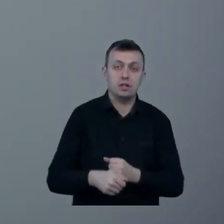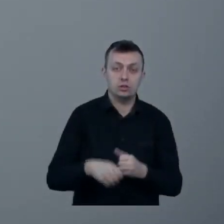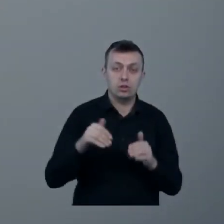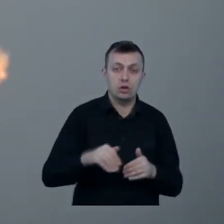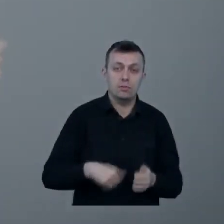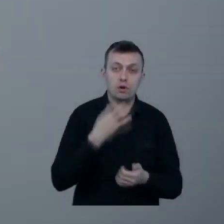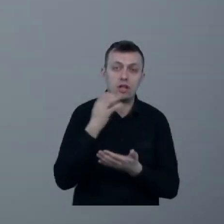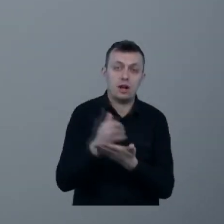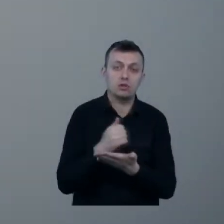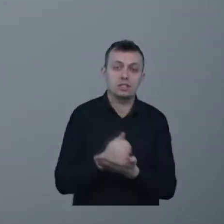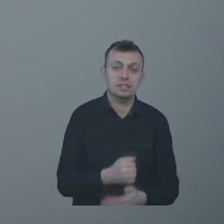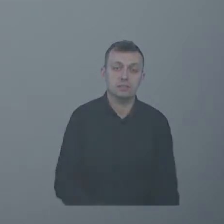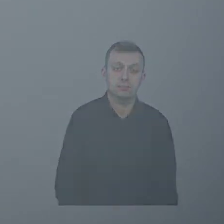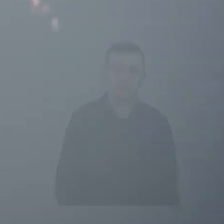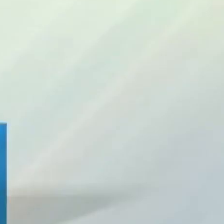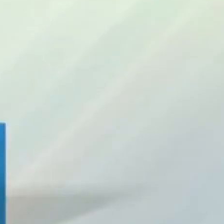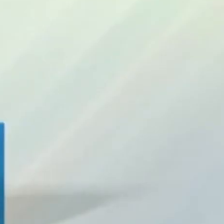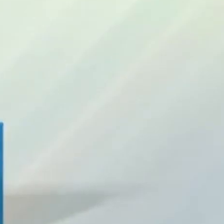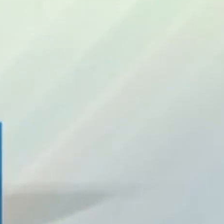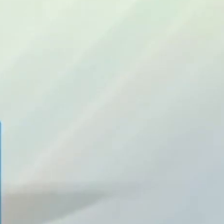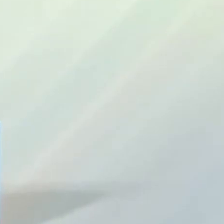Należy używać materiałów pirotechnicznych tylko na dworze.